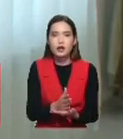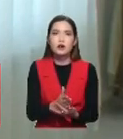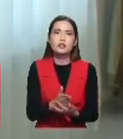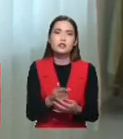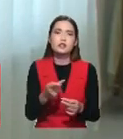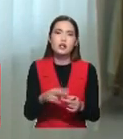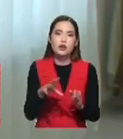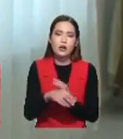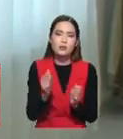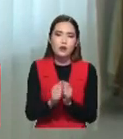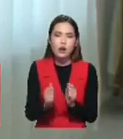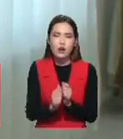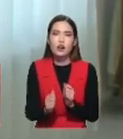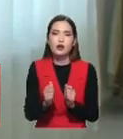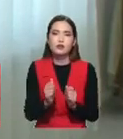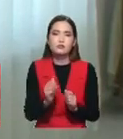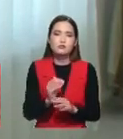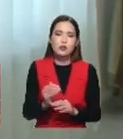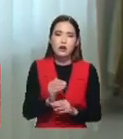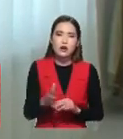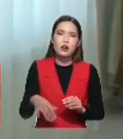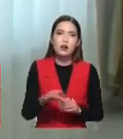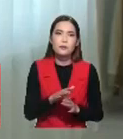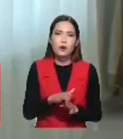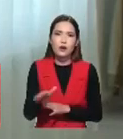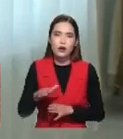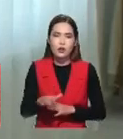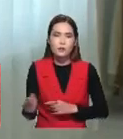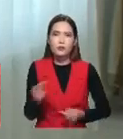тәжірибелерді бәрін талқылап, осындай бір бағдарлама қойып отырмыз алдымызға.